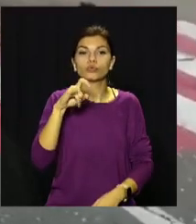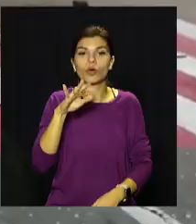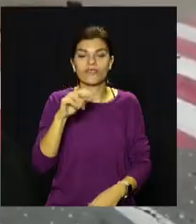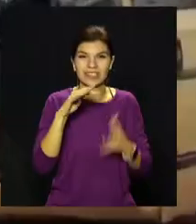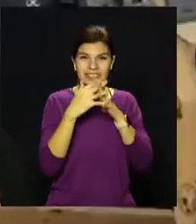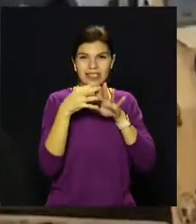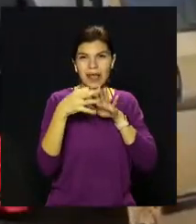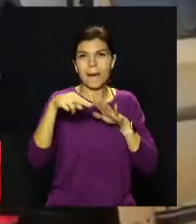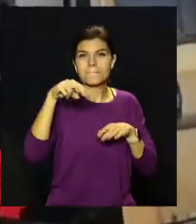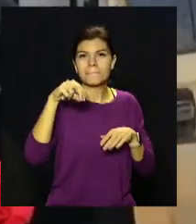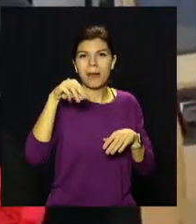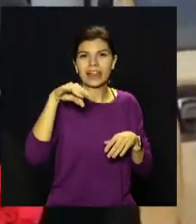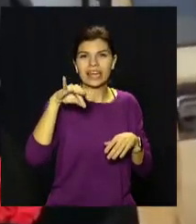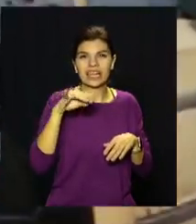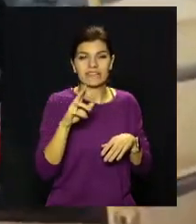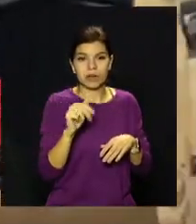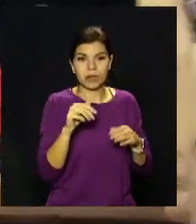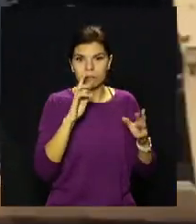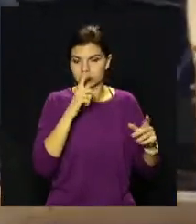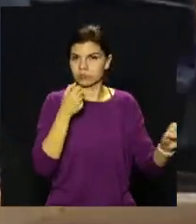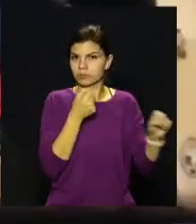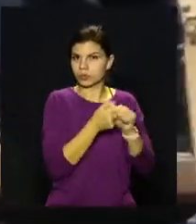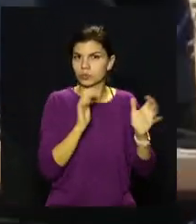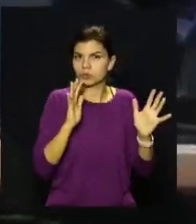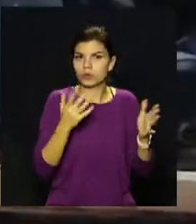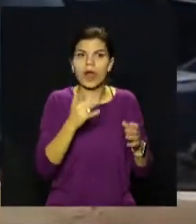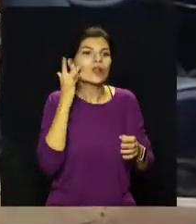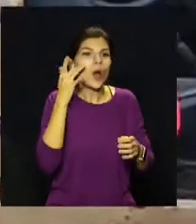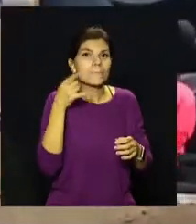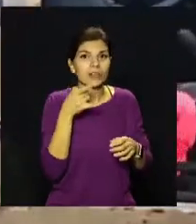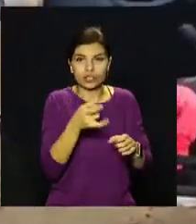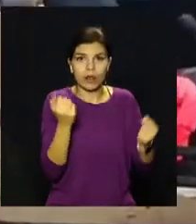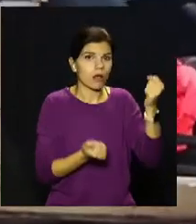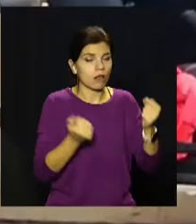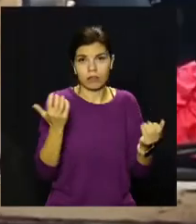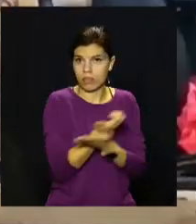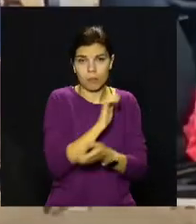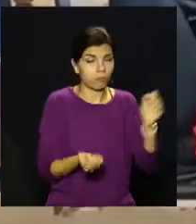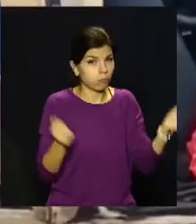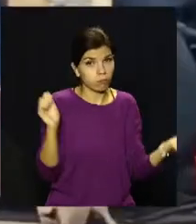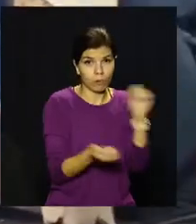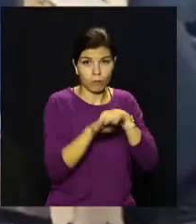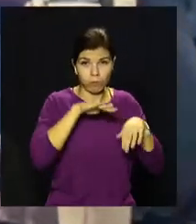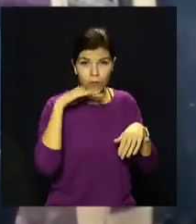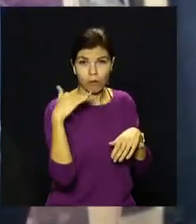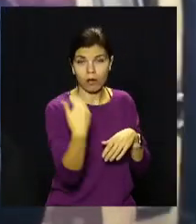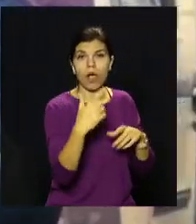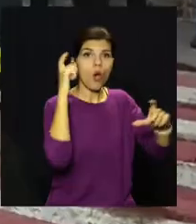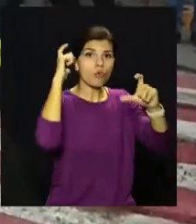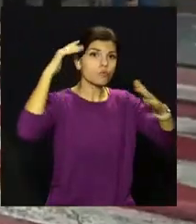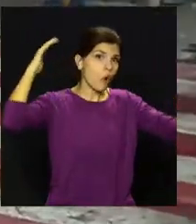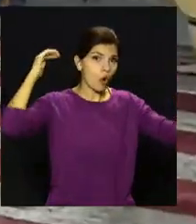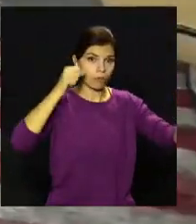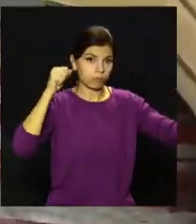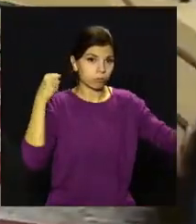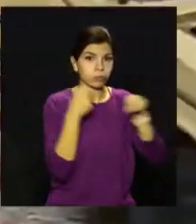селища Петриківка, сталася дорожня транспортна пригода. Водій легковика не впорався з керуванням і зіткнувся з вантажівкою.